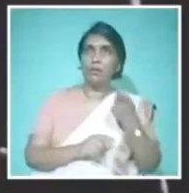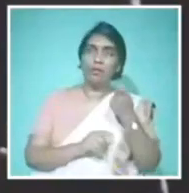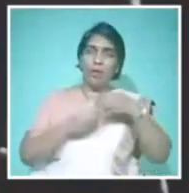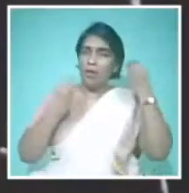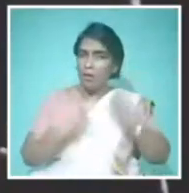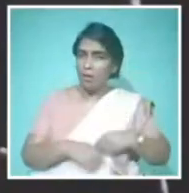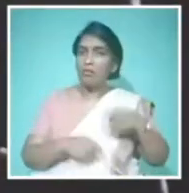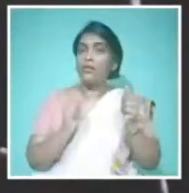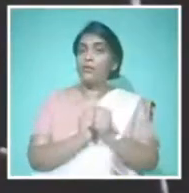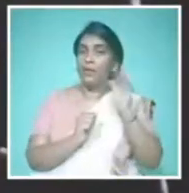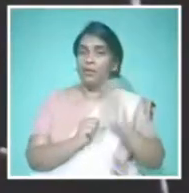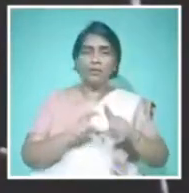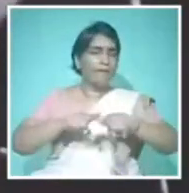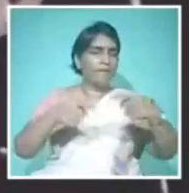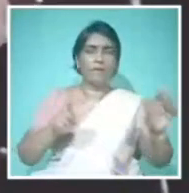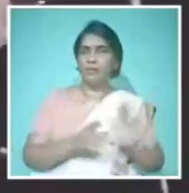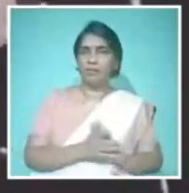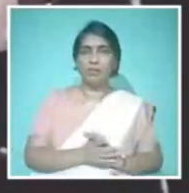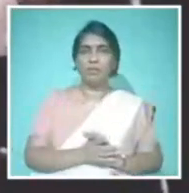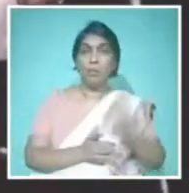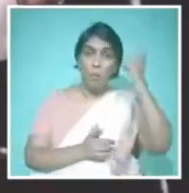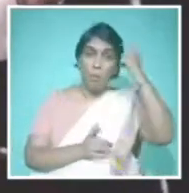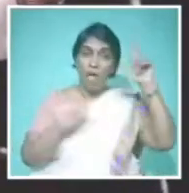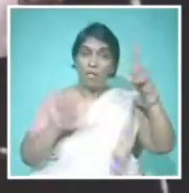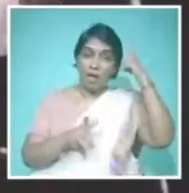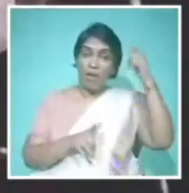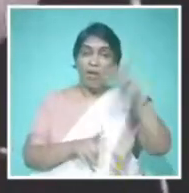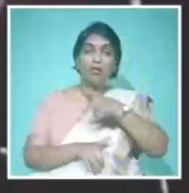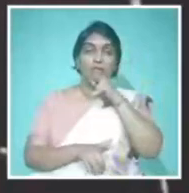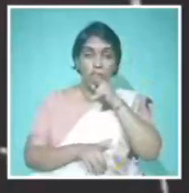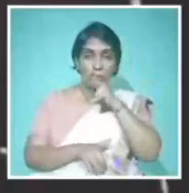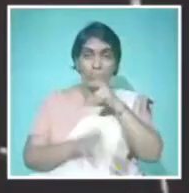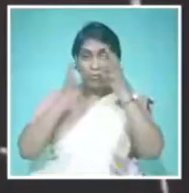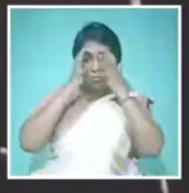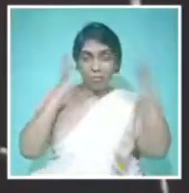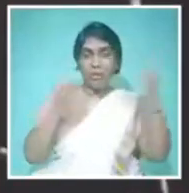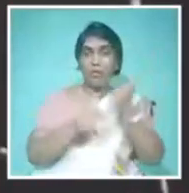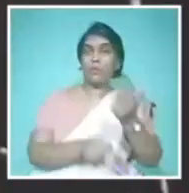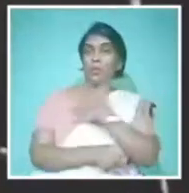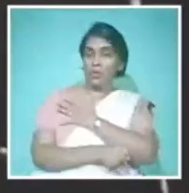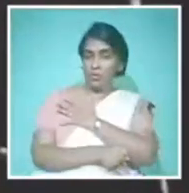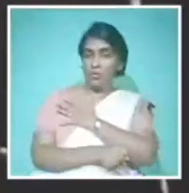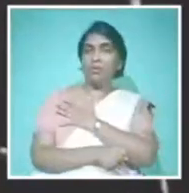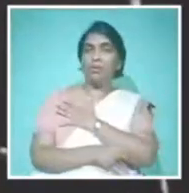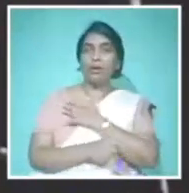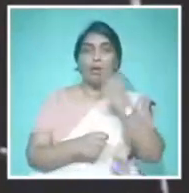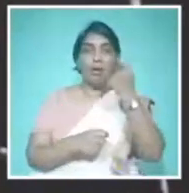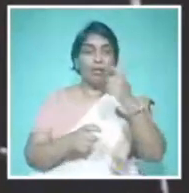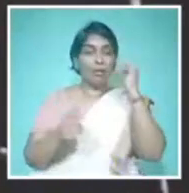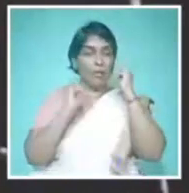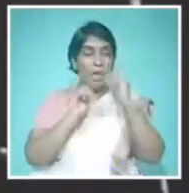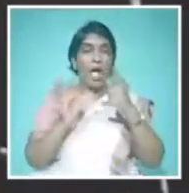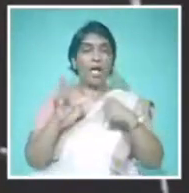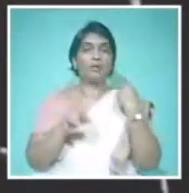කඩා වැටීම කරේ වෙන කවුරුවත් නෙමෙයි බලහතේ කපුටයි ඊළඟට උද්දච්ච ගෝඨාභය රාජපක්ෂයි ආර්ථික ඝාතක